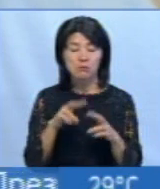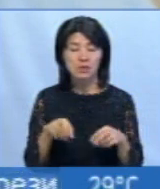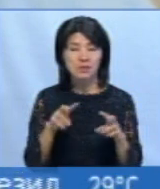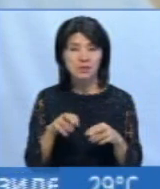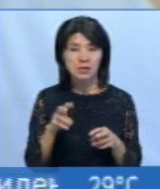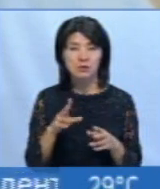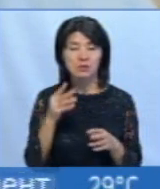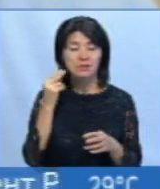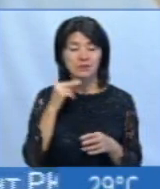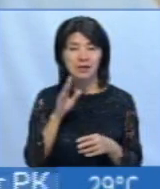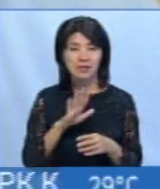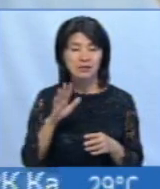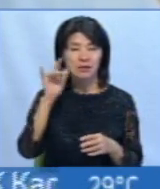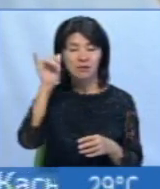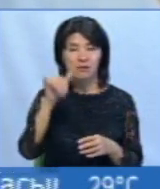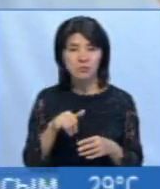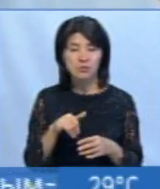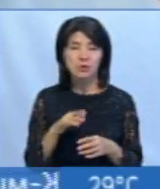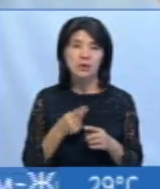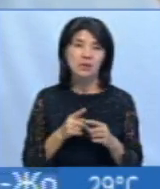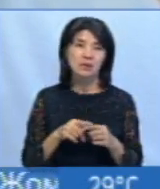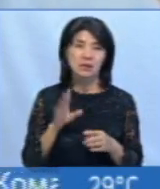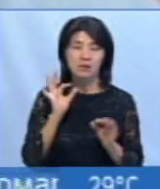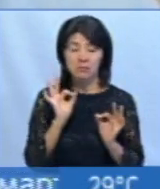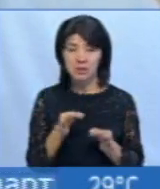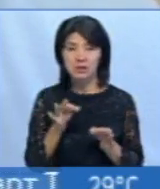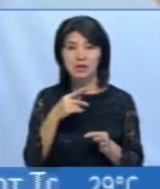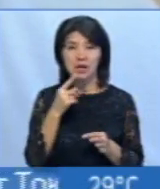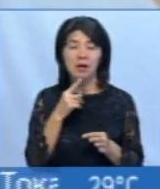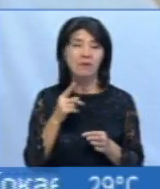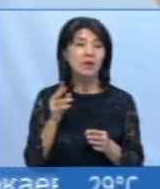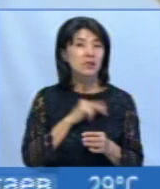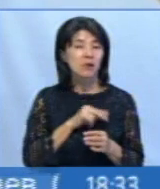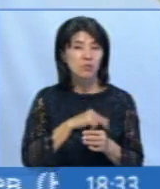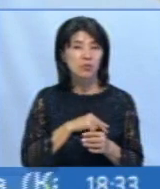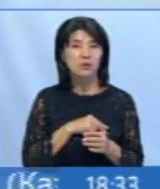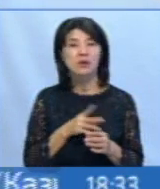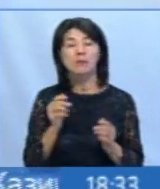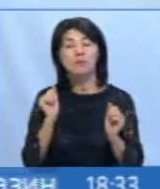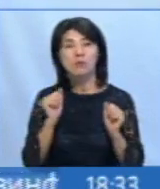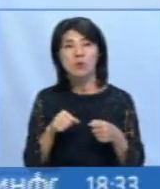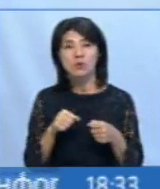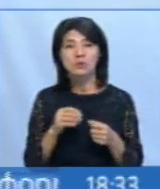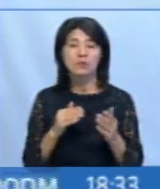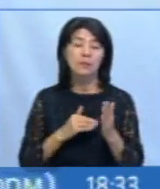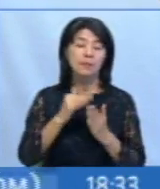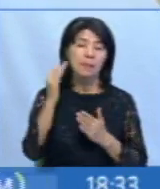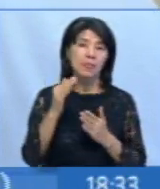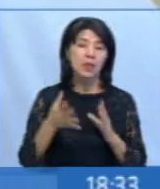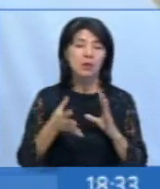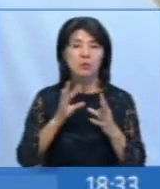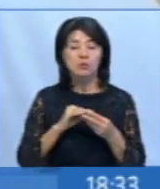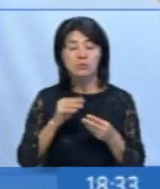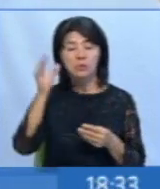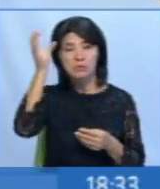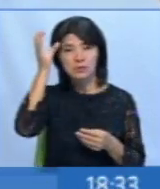некачественных вузов. Я считаю, что это очень правильно, потому что работа над этим позволит поднять общий престиж казахстанского